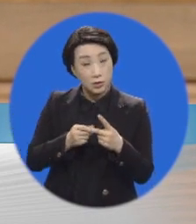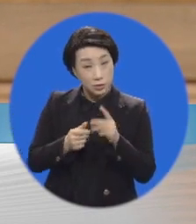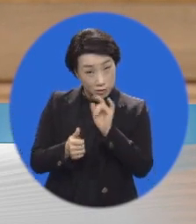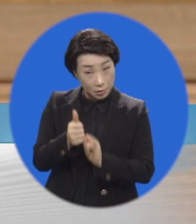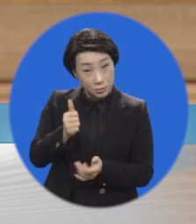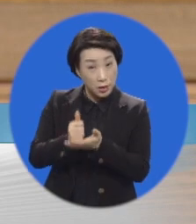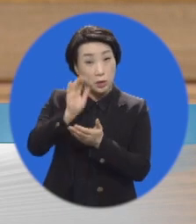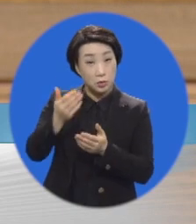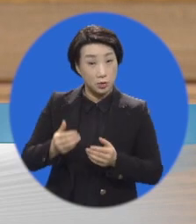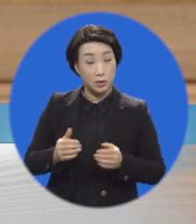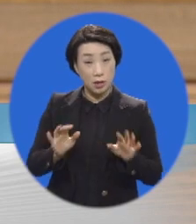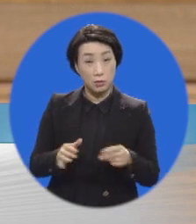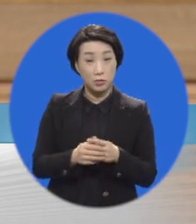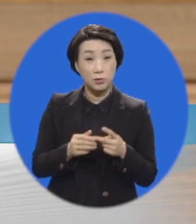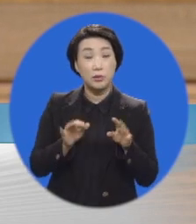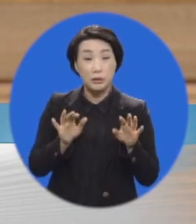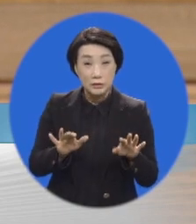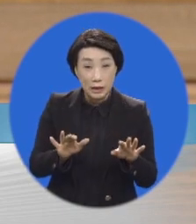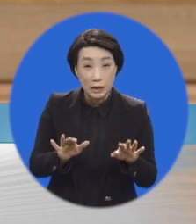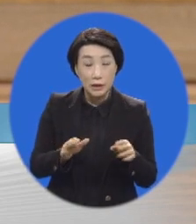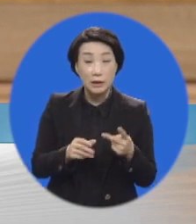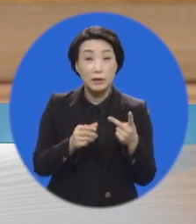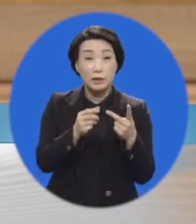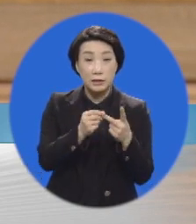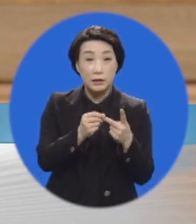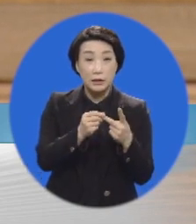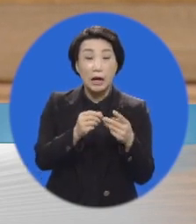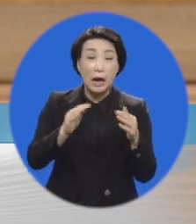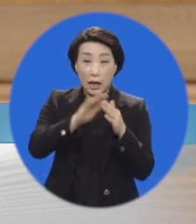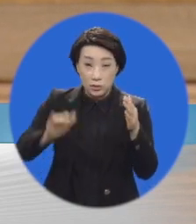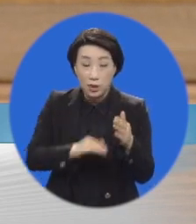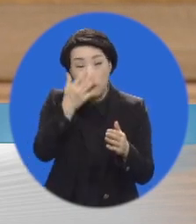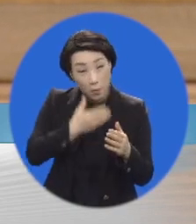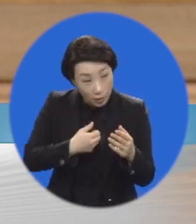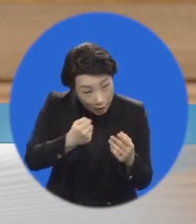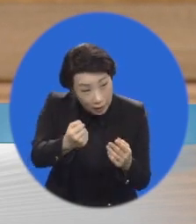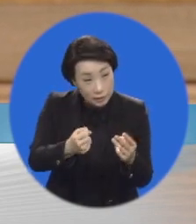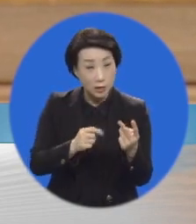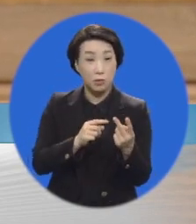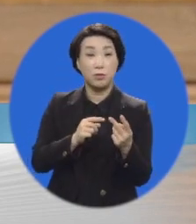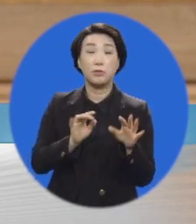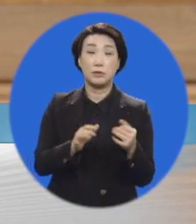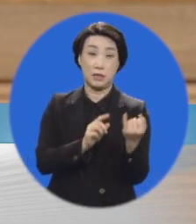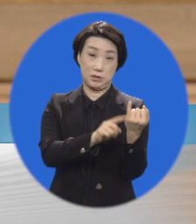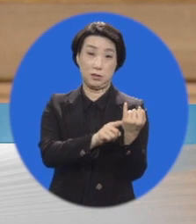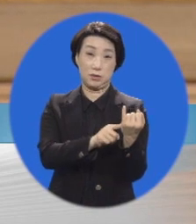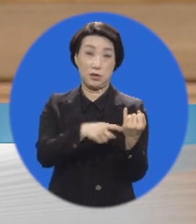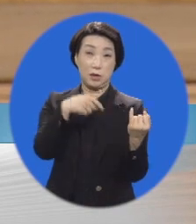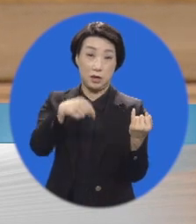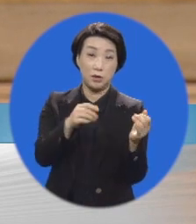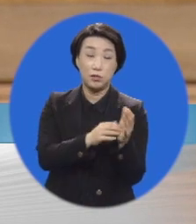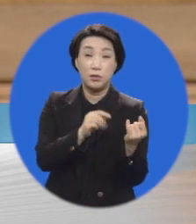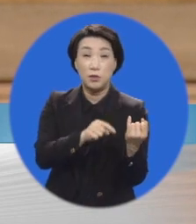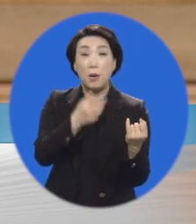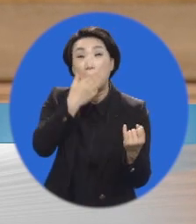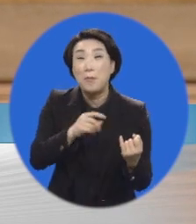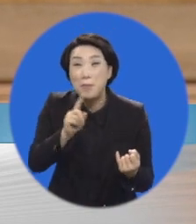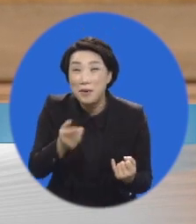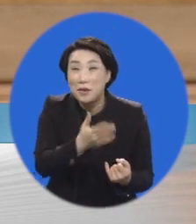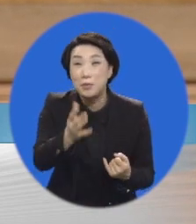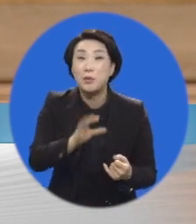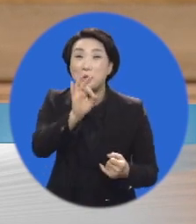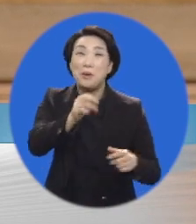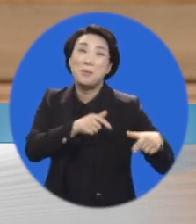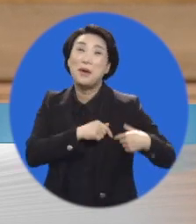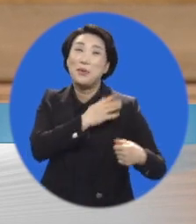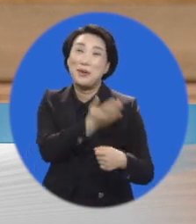온다. 그 놈이 너희 집에 복받을 놈이야. 이 복이 무슨 복이냐? 돈도